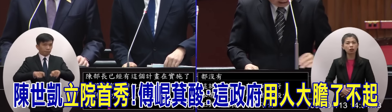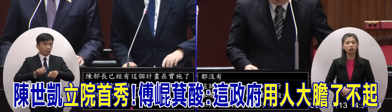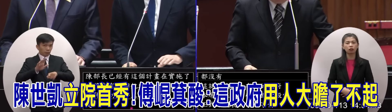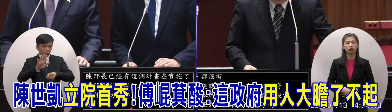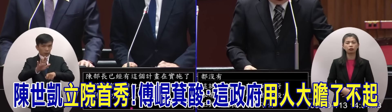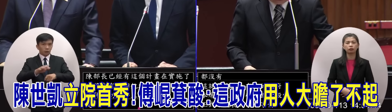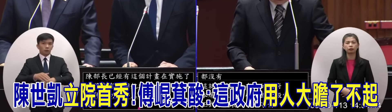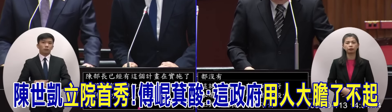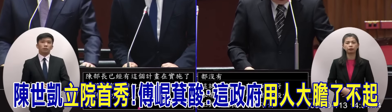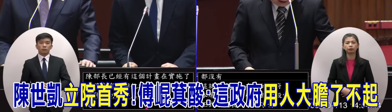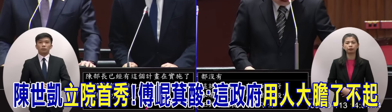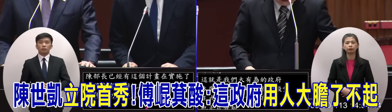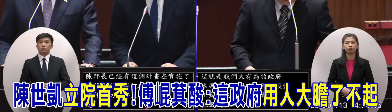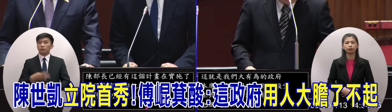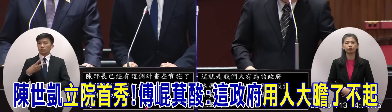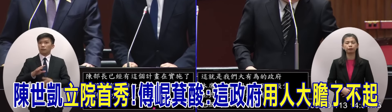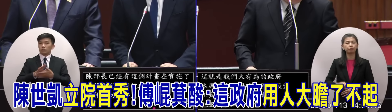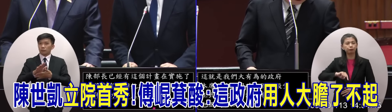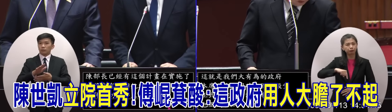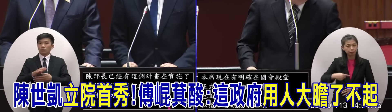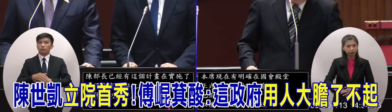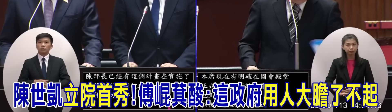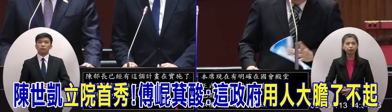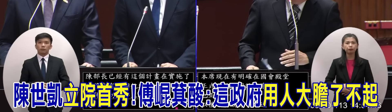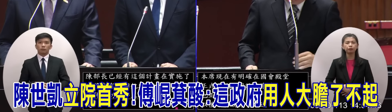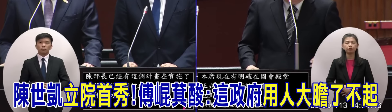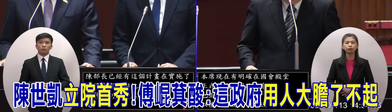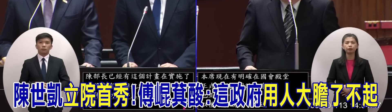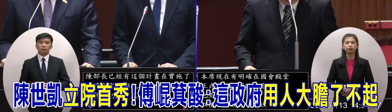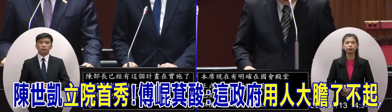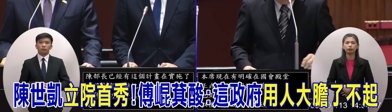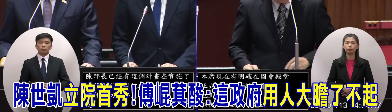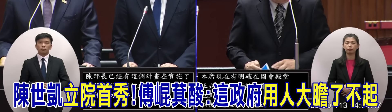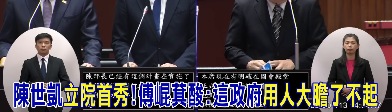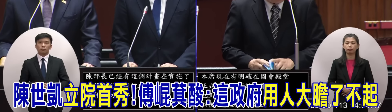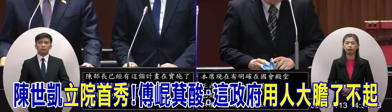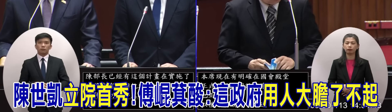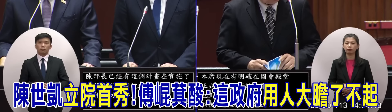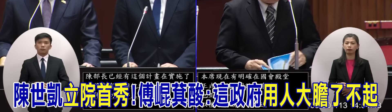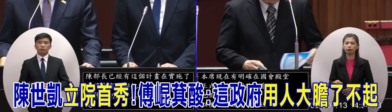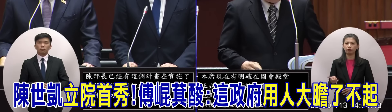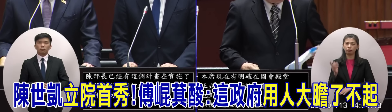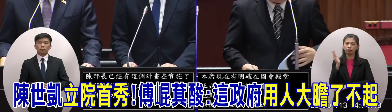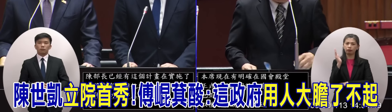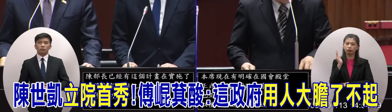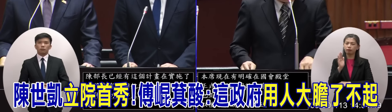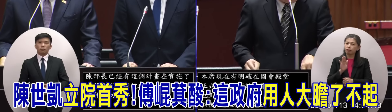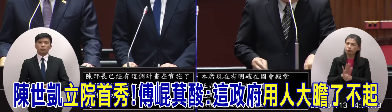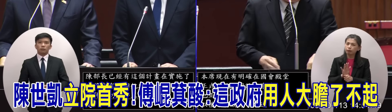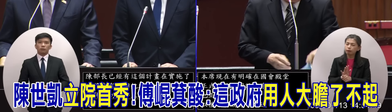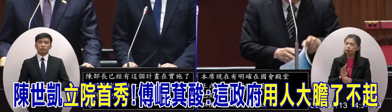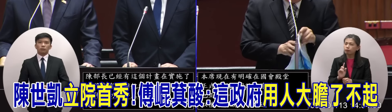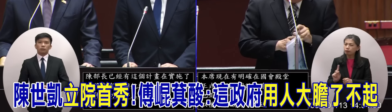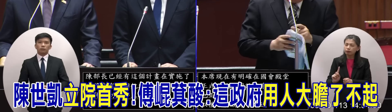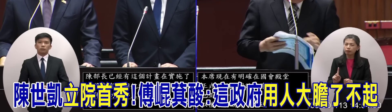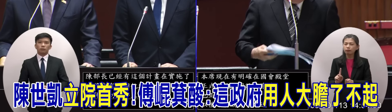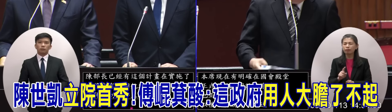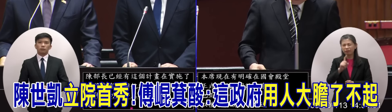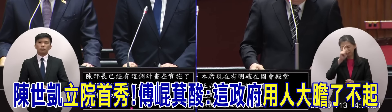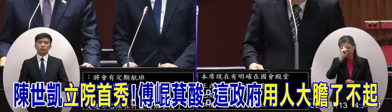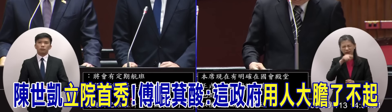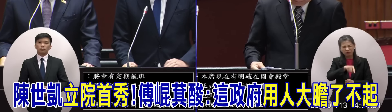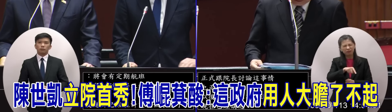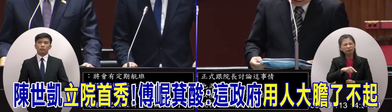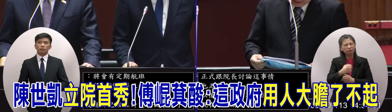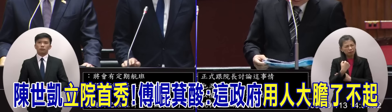跟 好，谢谢 委员。 接下来怎么做啊？接下来怎么做就多拜托。我们看一